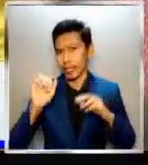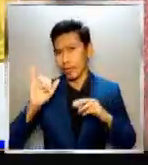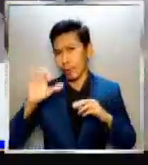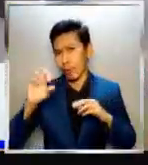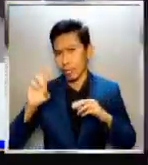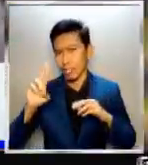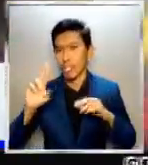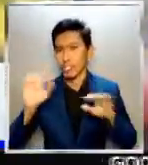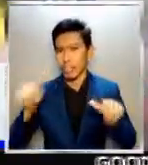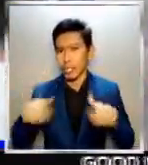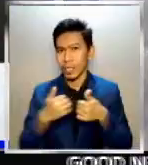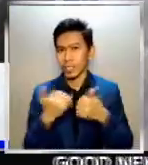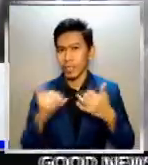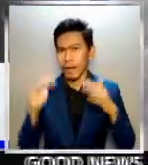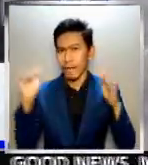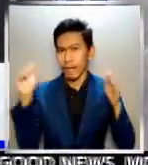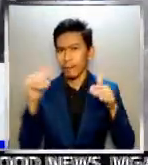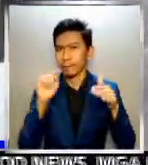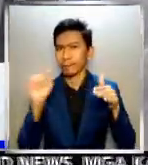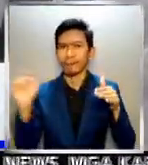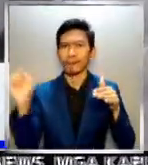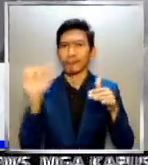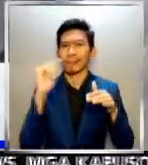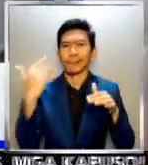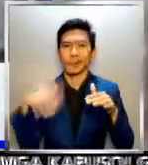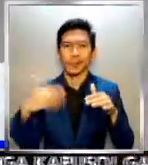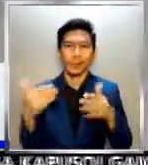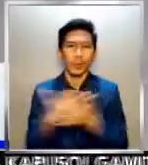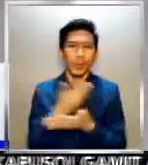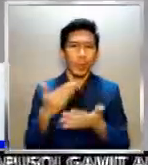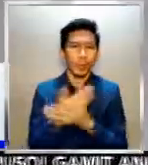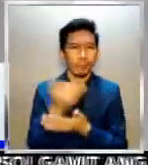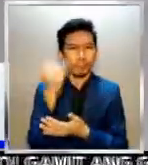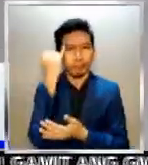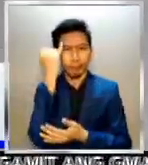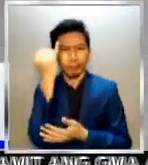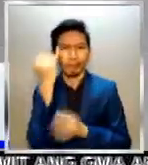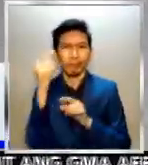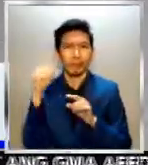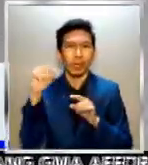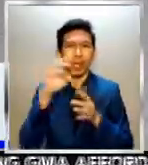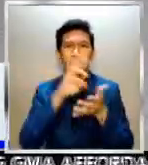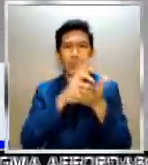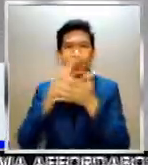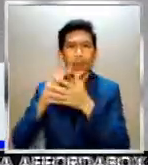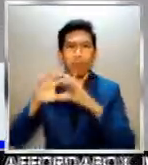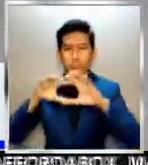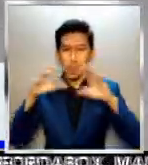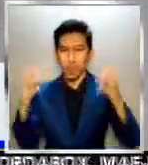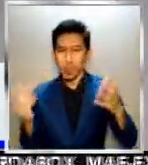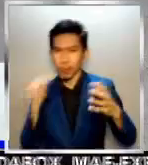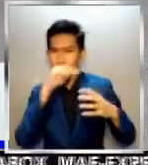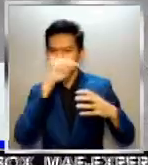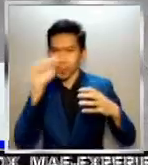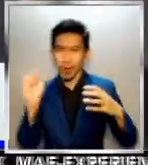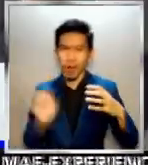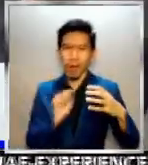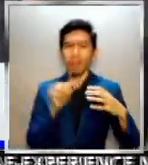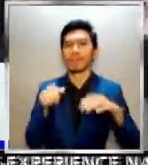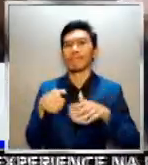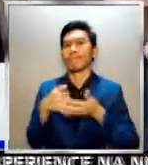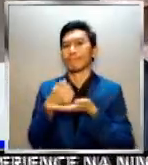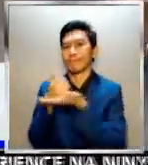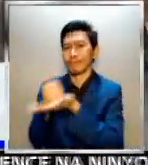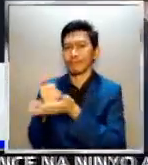sa matatapang at makabagong mga idea sa mga lungsod sa buong mundo na makatutulong sa pagtugon sa mga